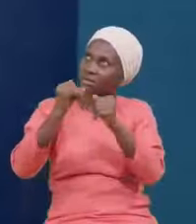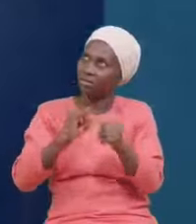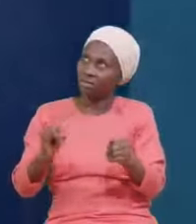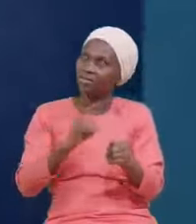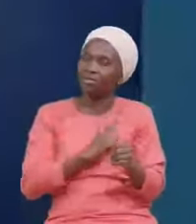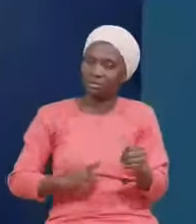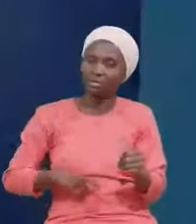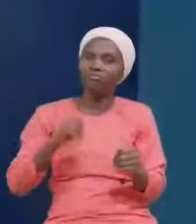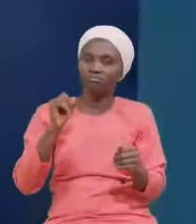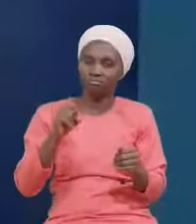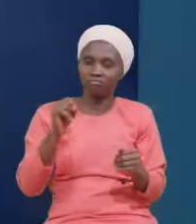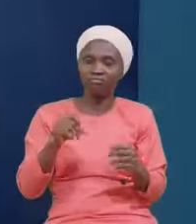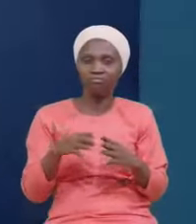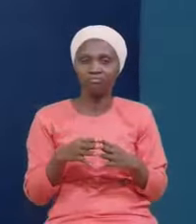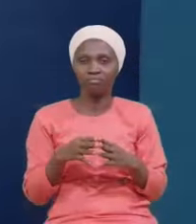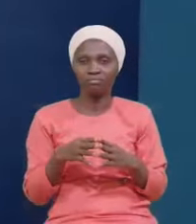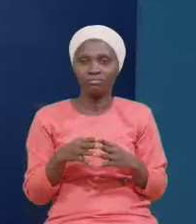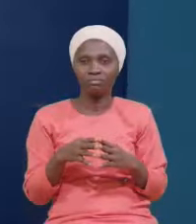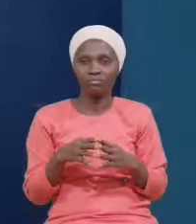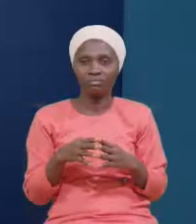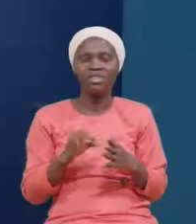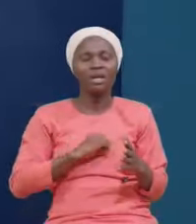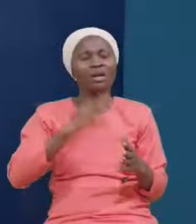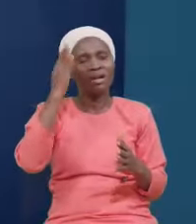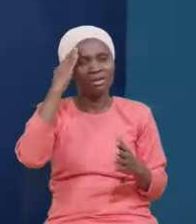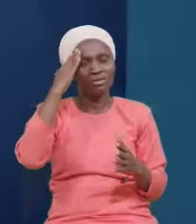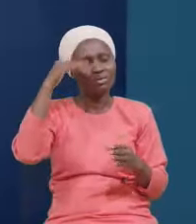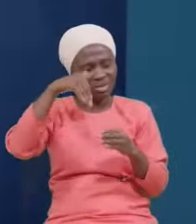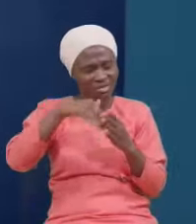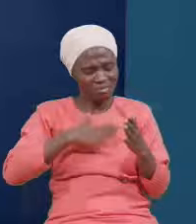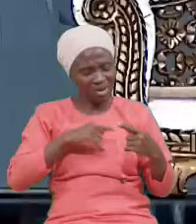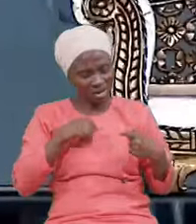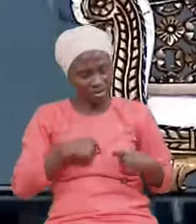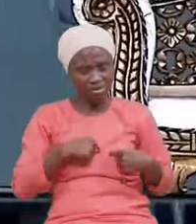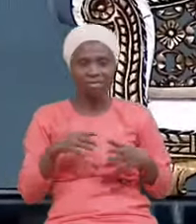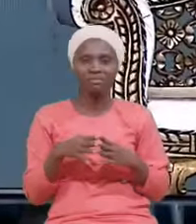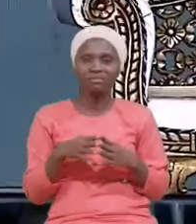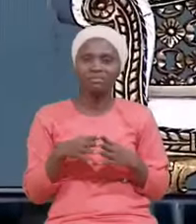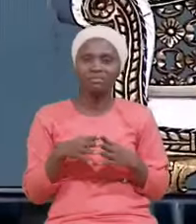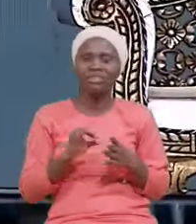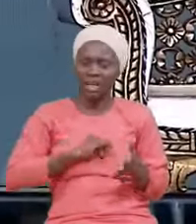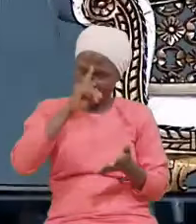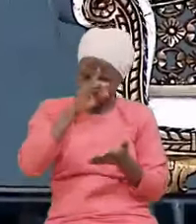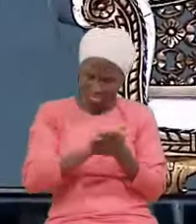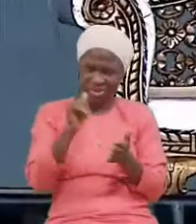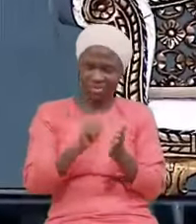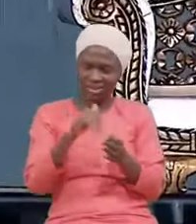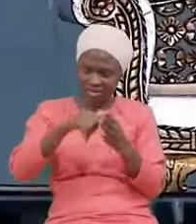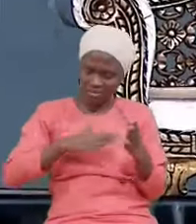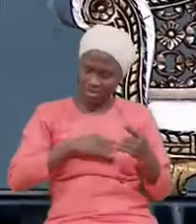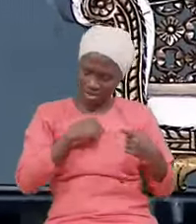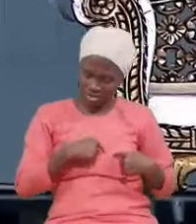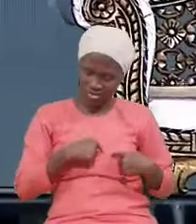Lord ఈయనే నన్ను రక్షించే ప్రభువు I know that in my heart నా హృదయములో నాకు తెలుసు I believe that in my heart